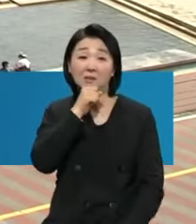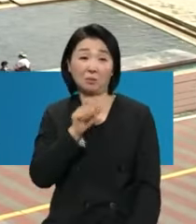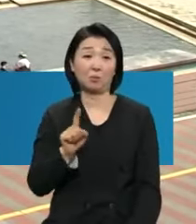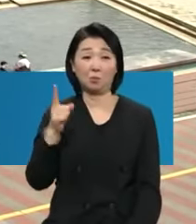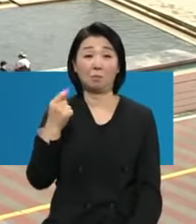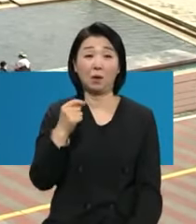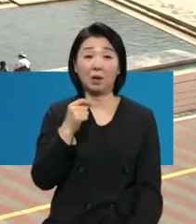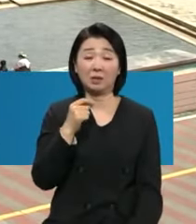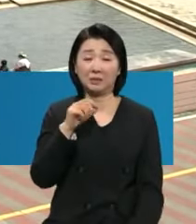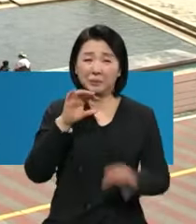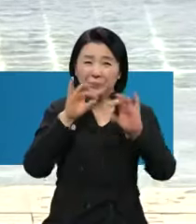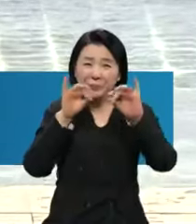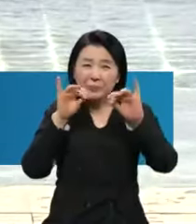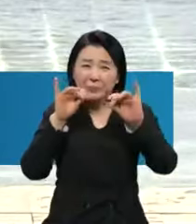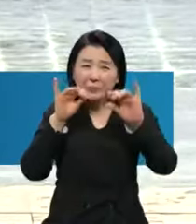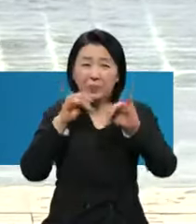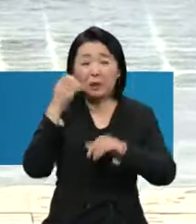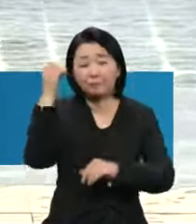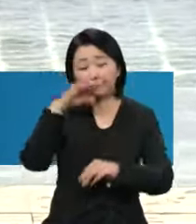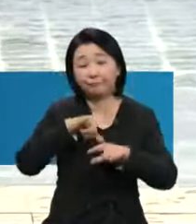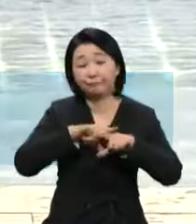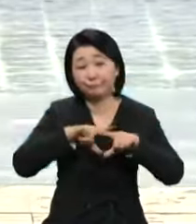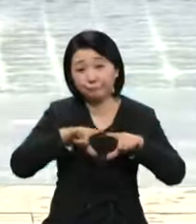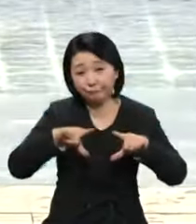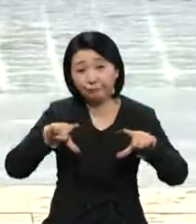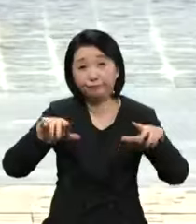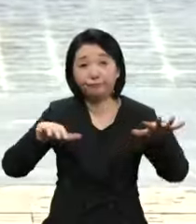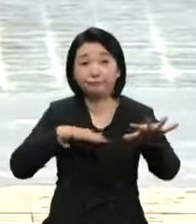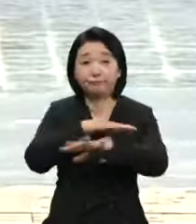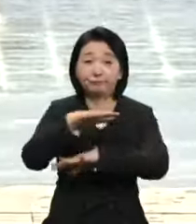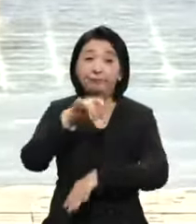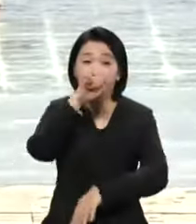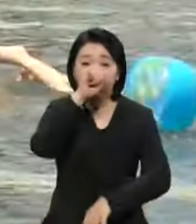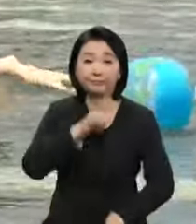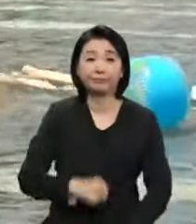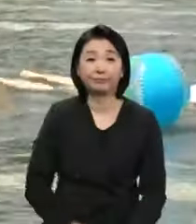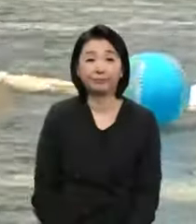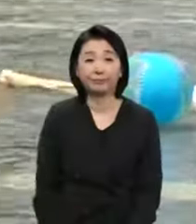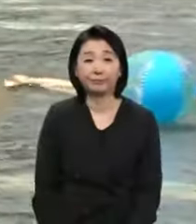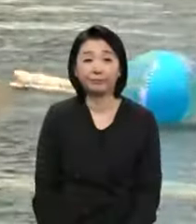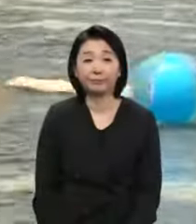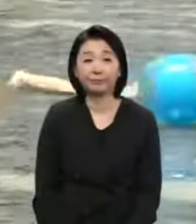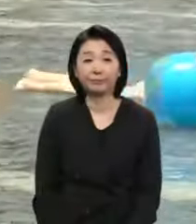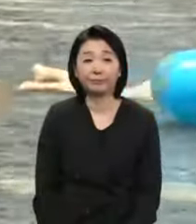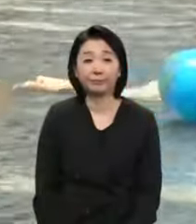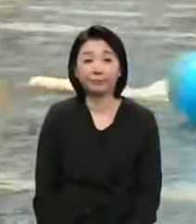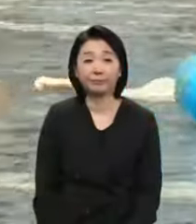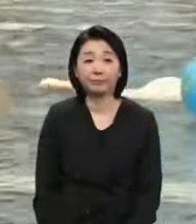높겠고 미세먼지 농도는 원활한 대기 확산으로 전 권역이 좋음 수준을 보이겠습니다.